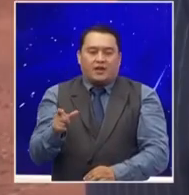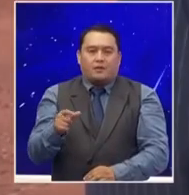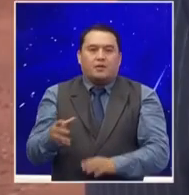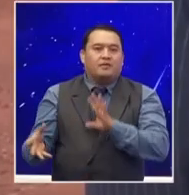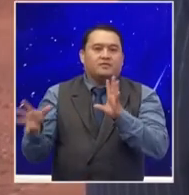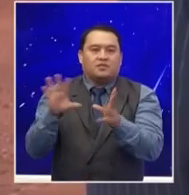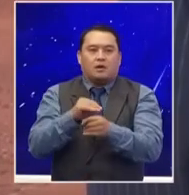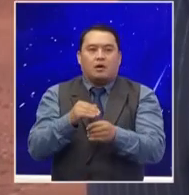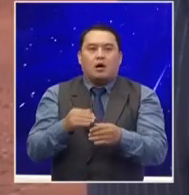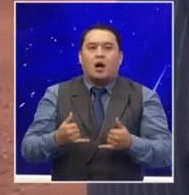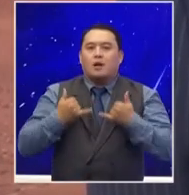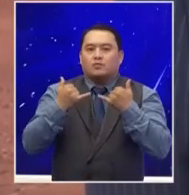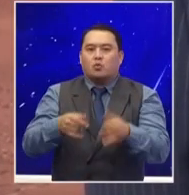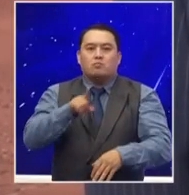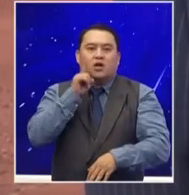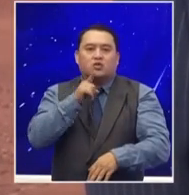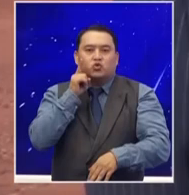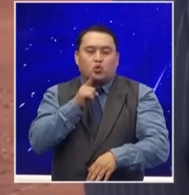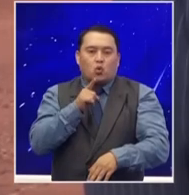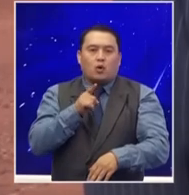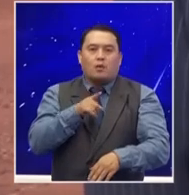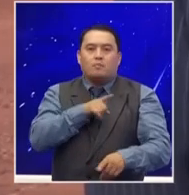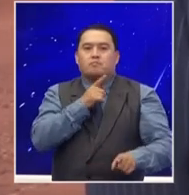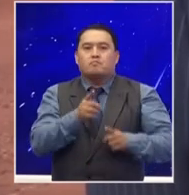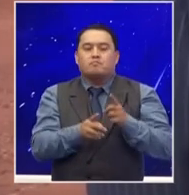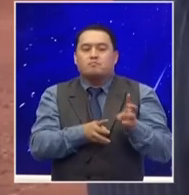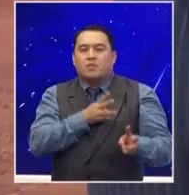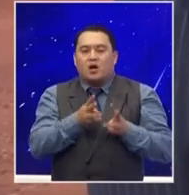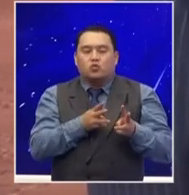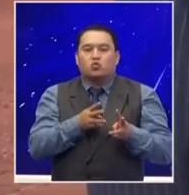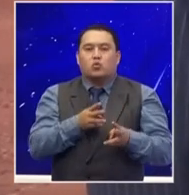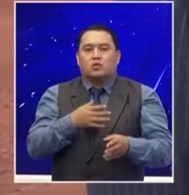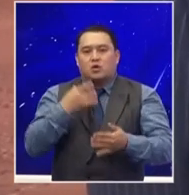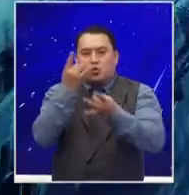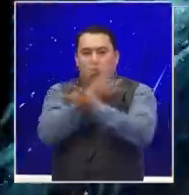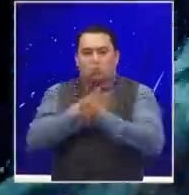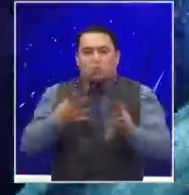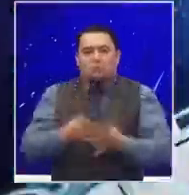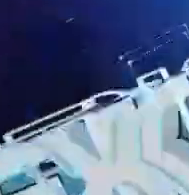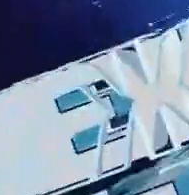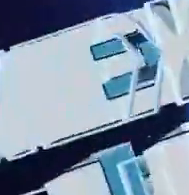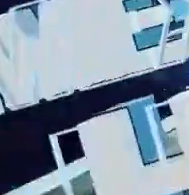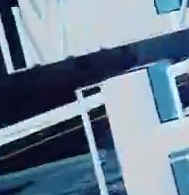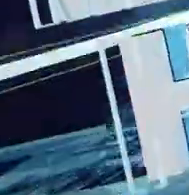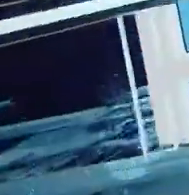целом хотели приобщить нашу молодежь, подрастающее поколение к нашей культуре.